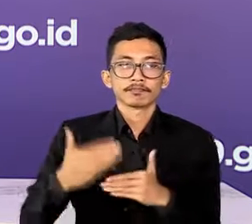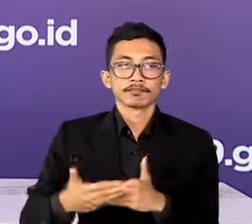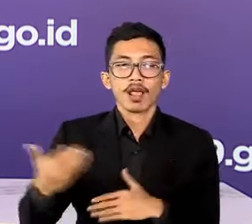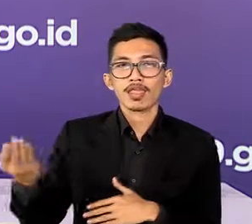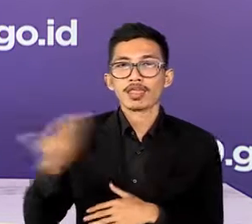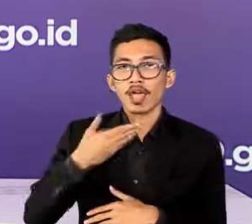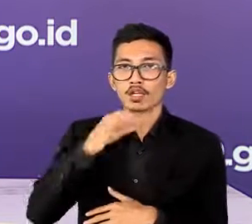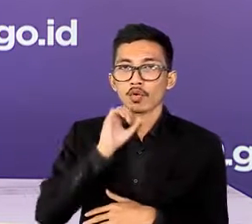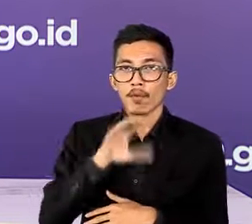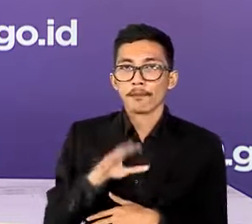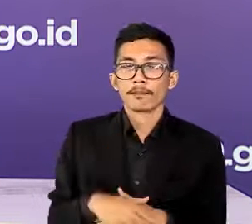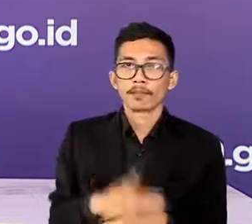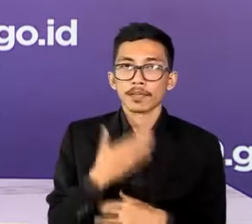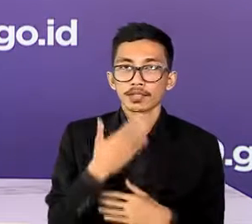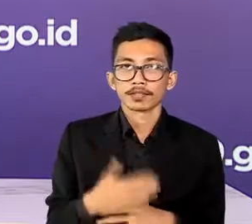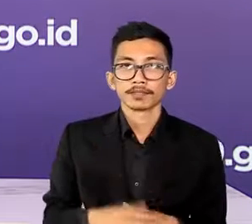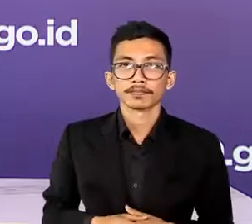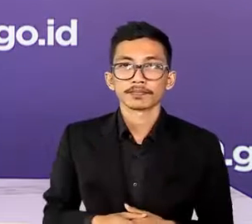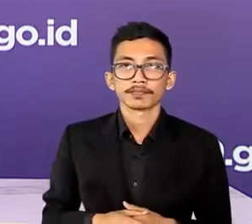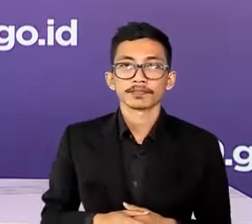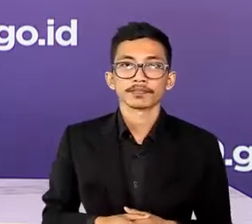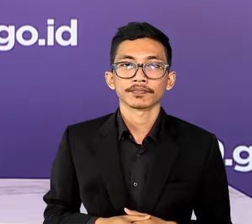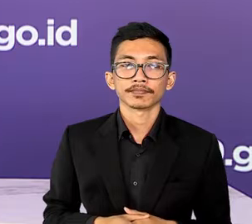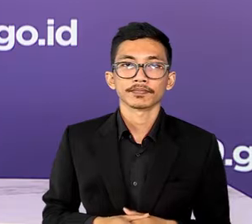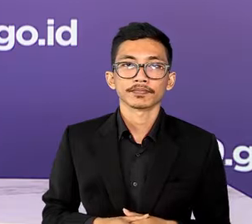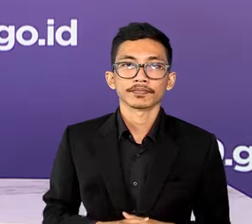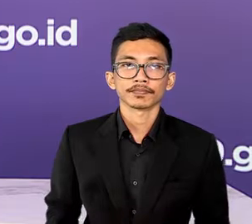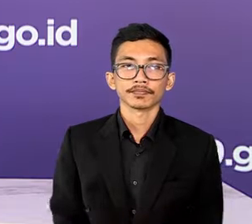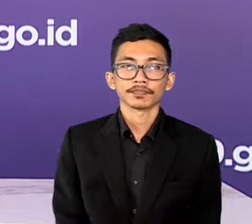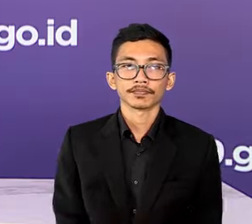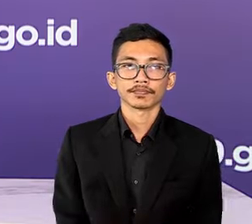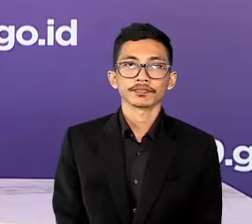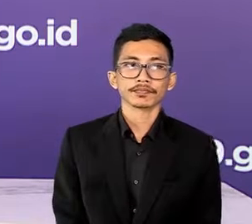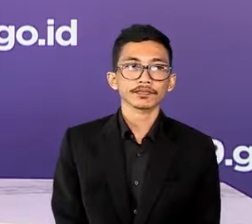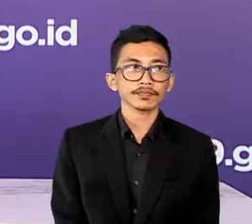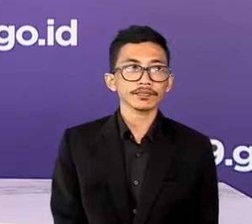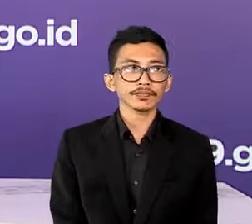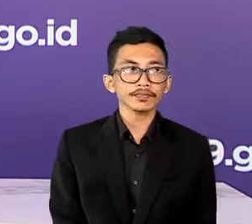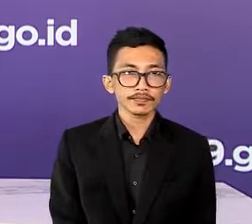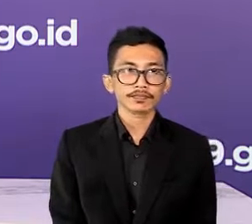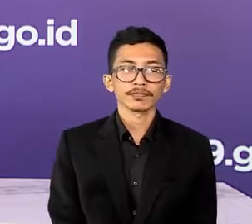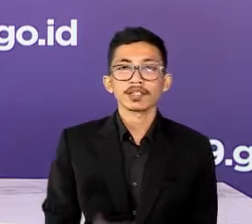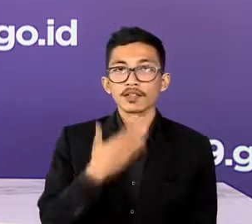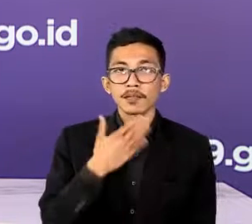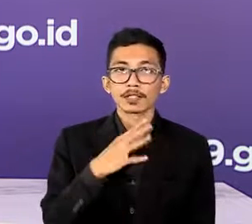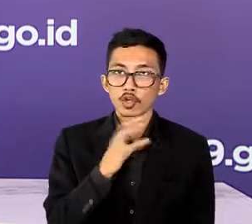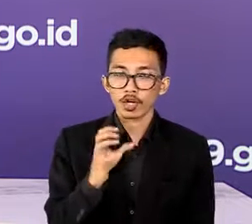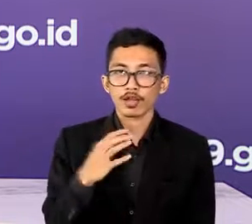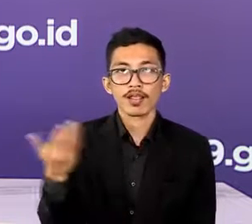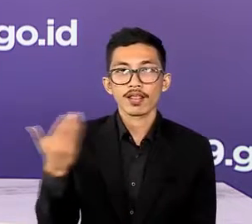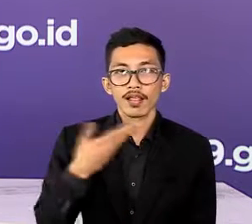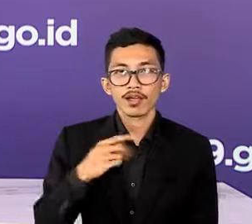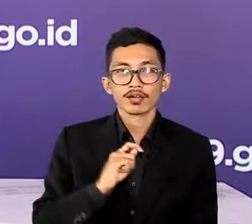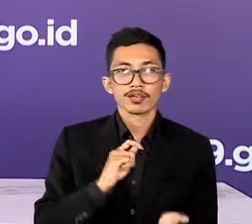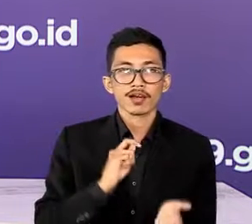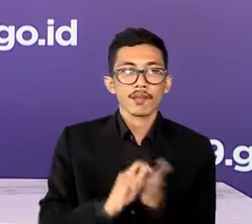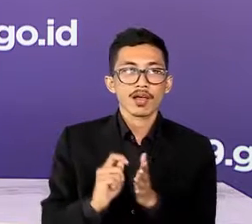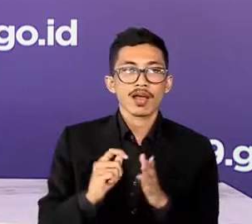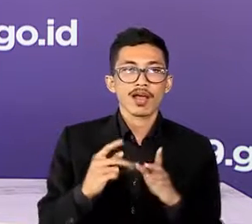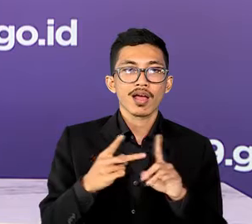tanya-jawab media terima kasih Hai terima kasih Profesor Selamat sore pertanyaan pertama dari Khaira